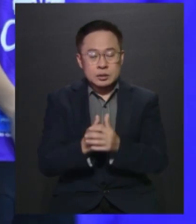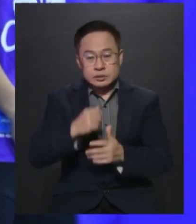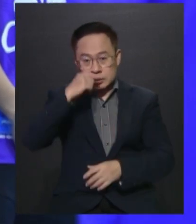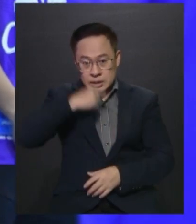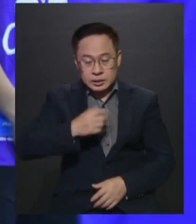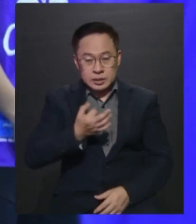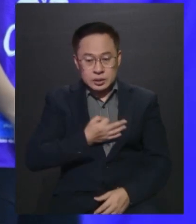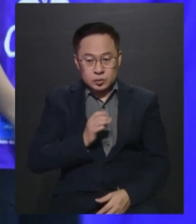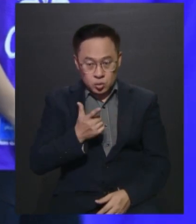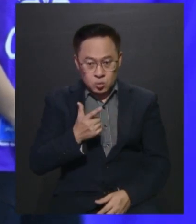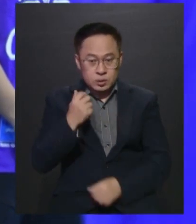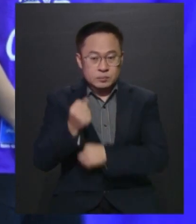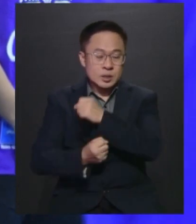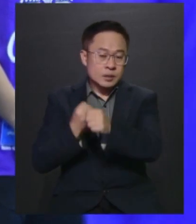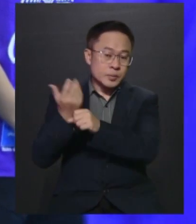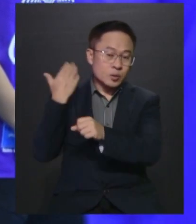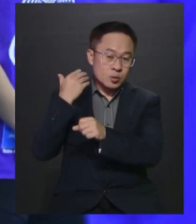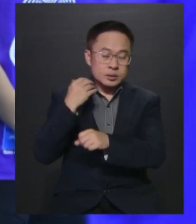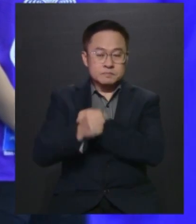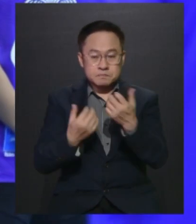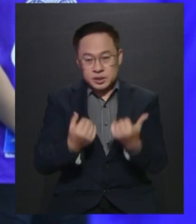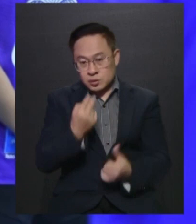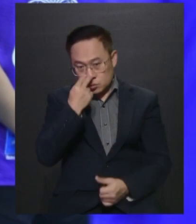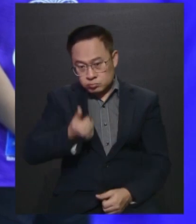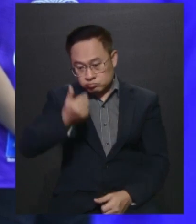านะครับในรายการ Asian and Martial Arts Game ครับ